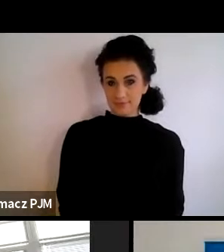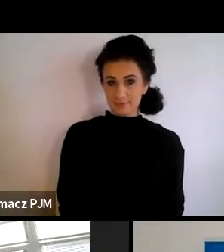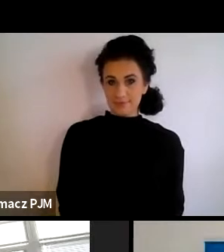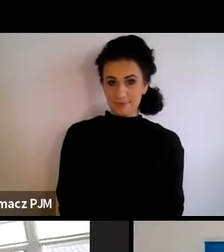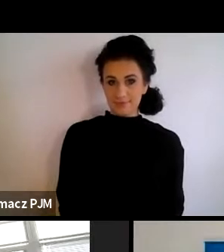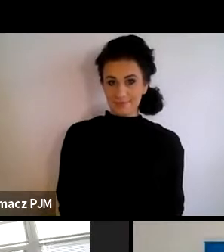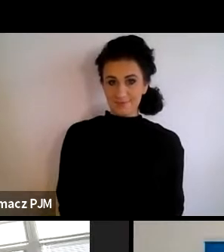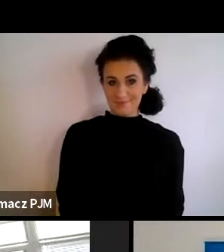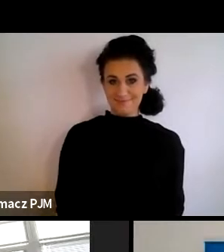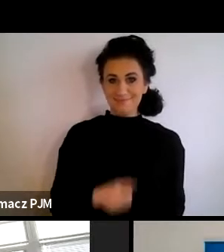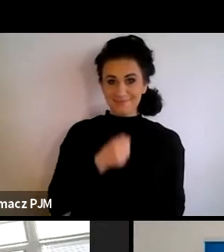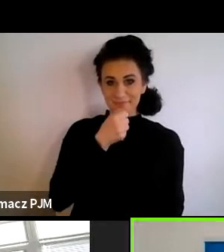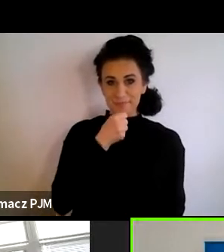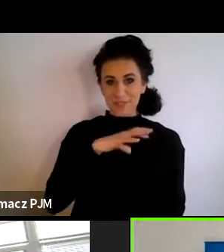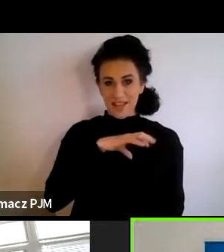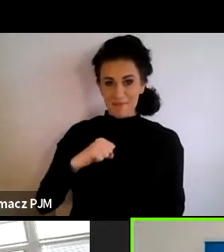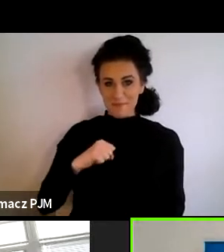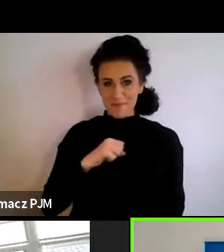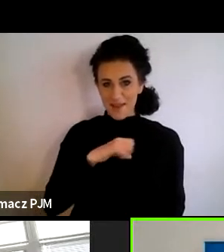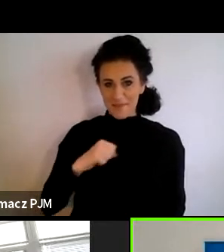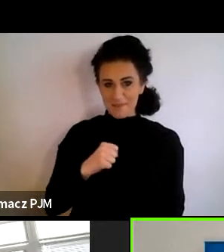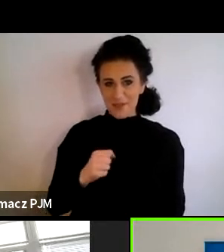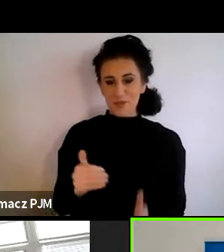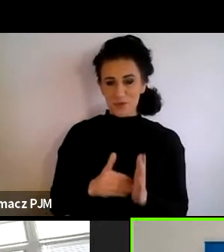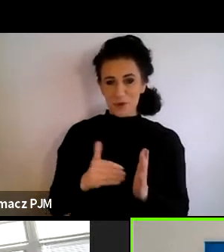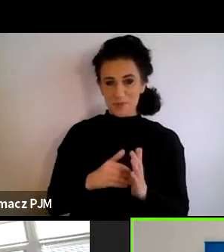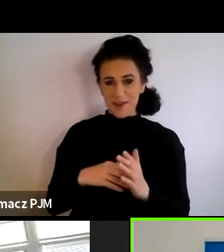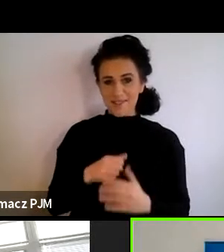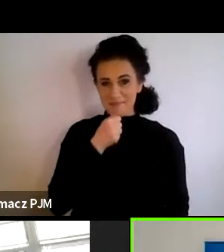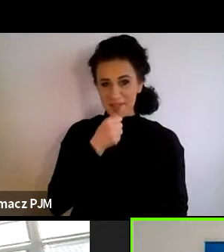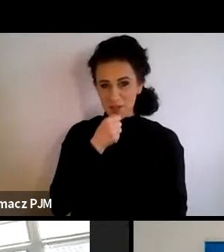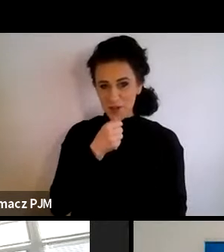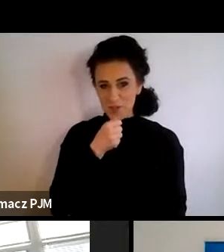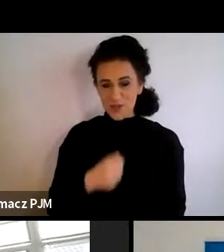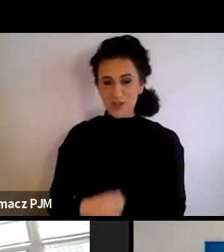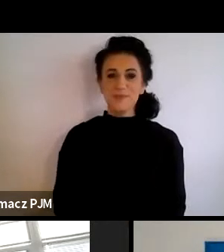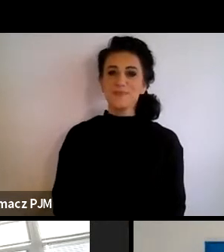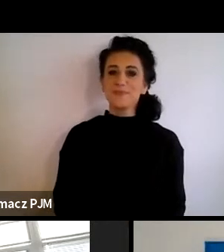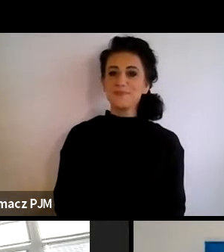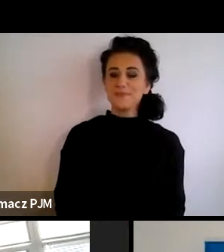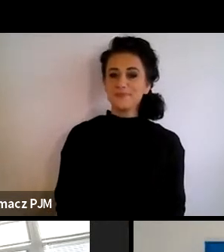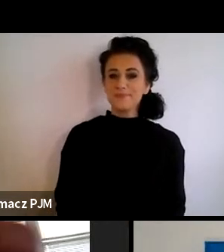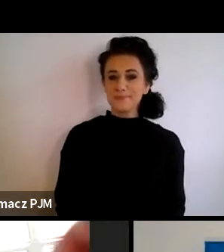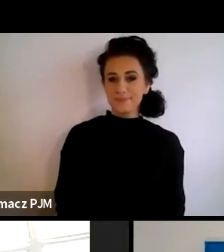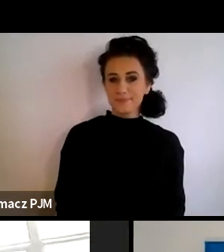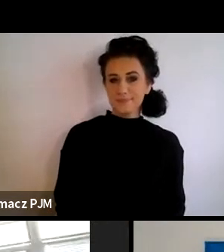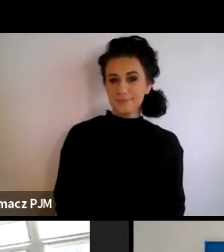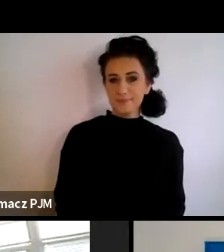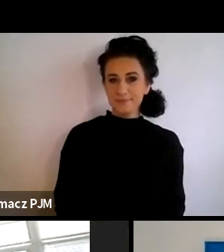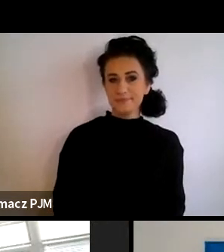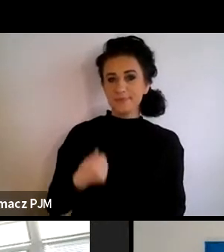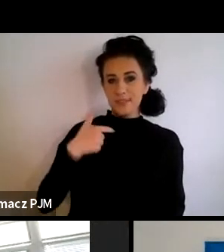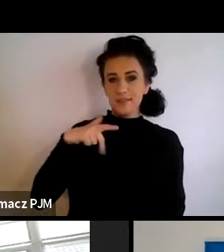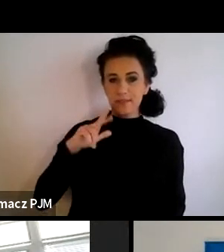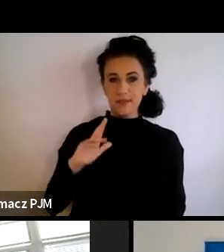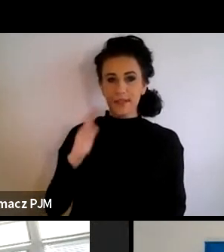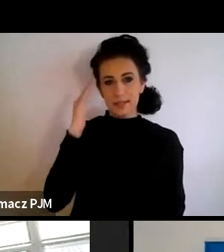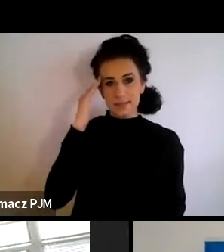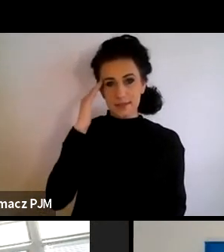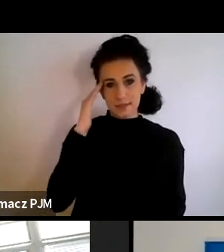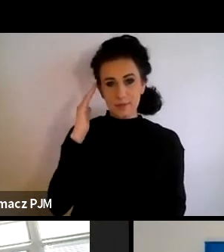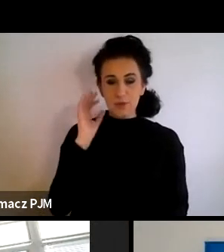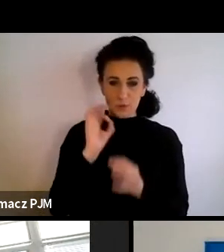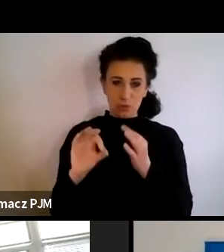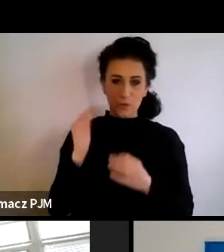wyrywać. Tak jest, tego nie zmienimy. Ale po tych wielu latach znajomości to doskonale